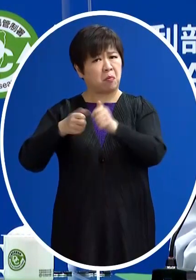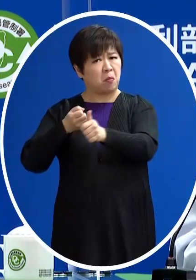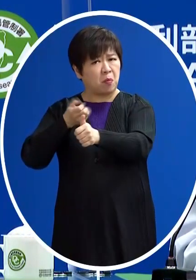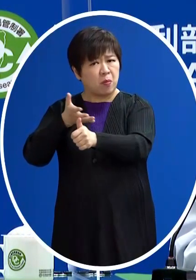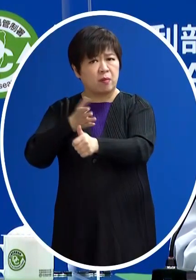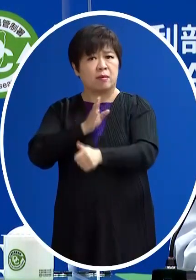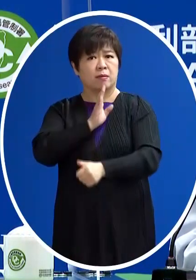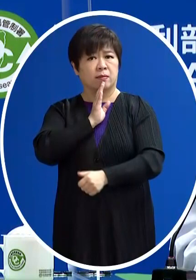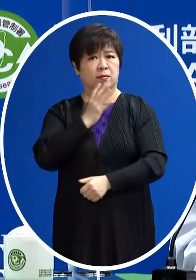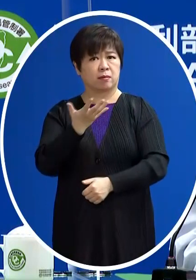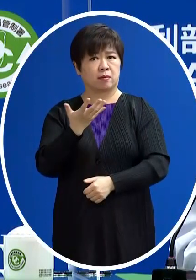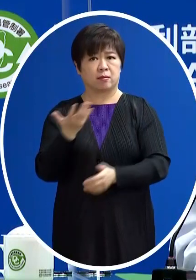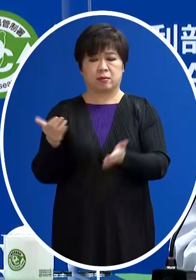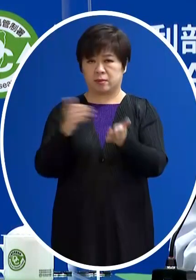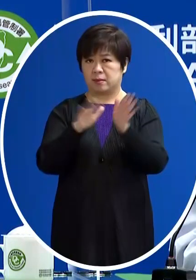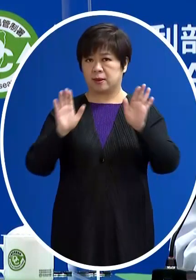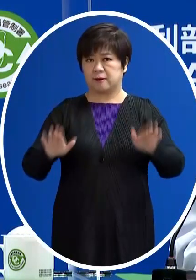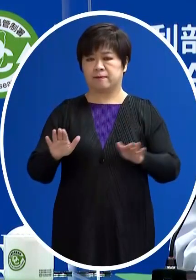BNT。那整体的时序看起来，时间不管是在境外染疫的，或是是在这个检疫期间在旅社的时候染疫，那。